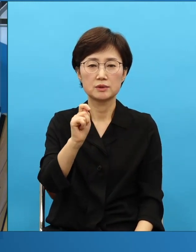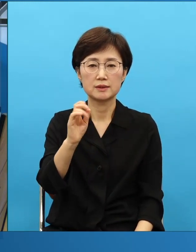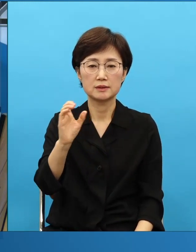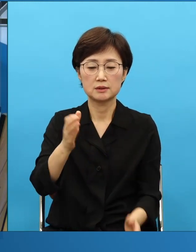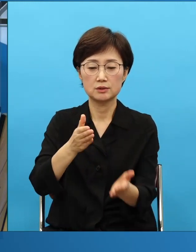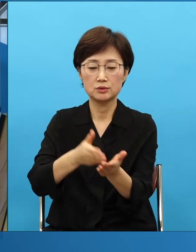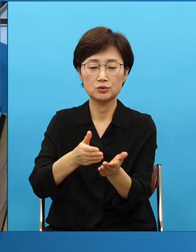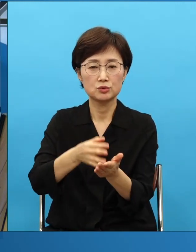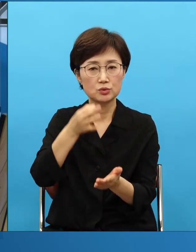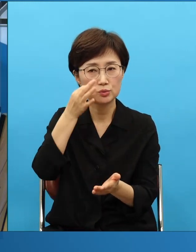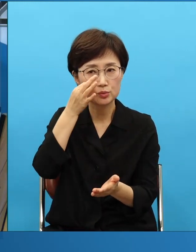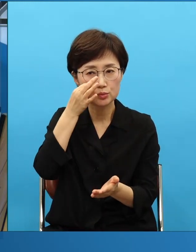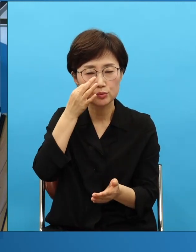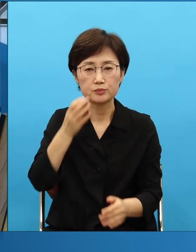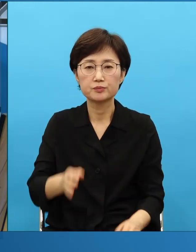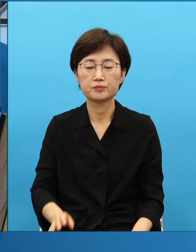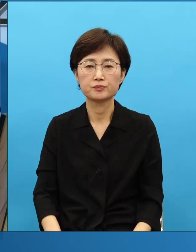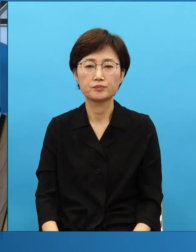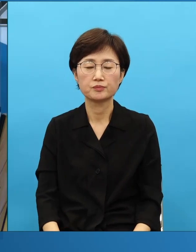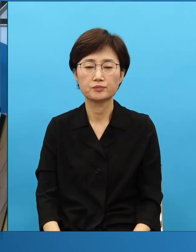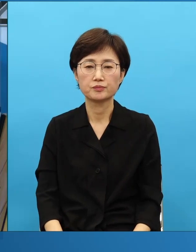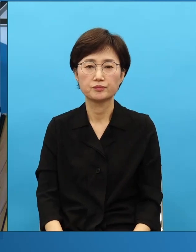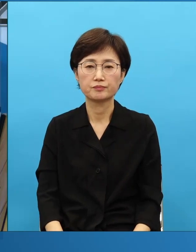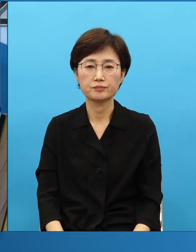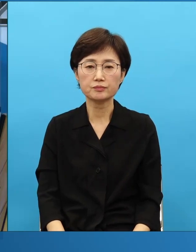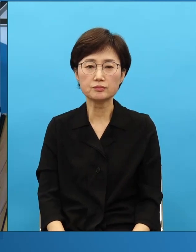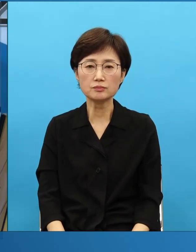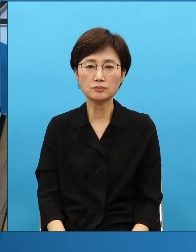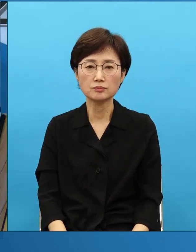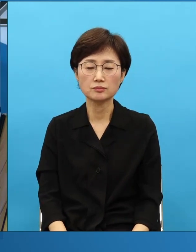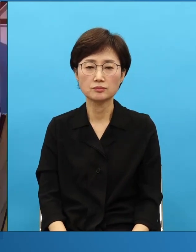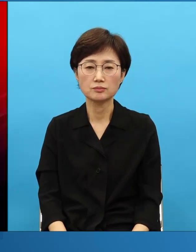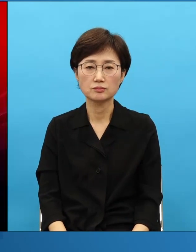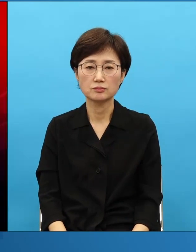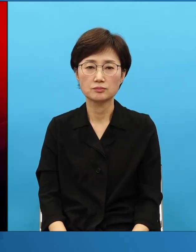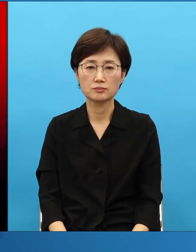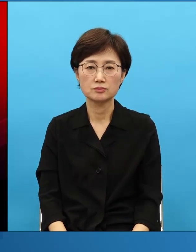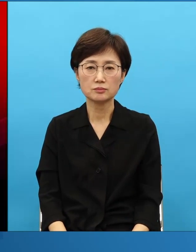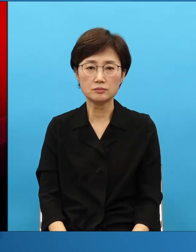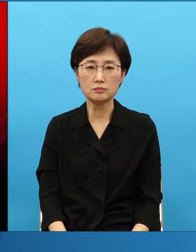RUTC 뉴스 시청하도록 하겠습니다. At this time, we'll watch the RUTC News.